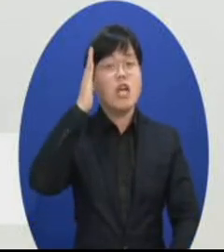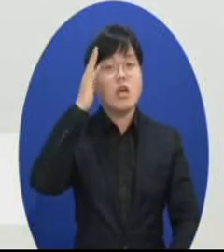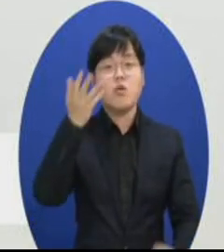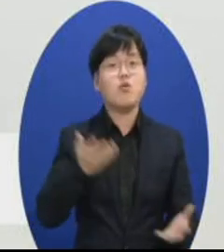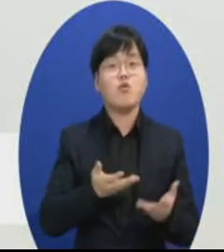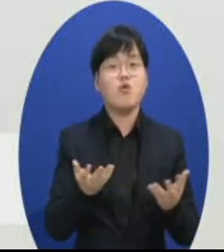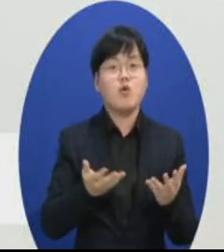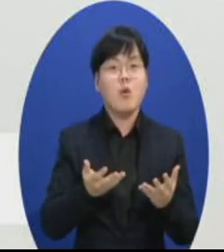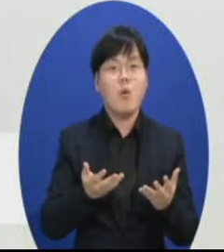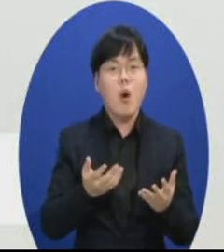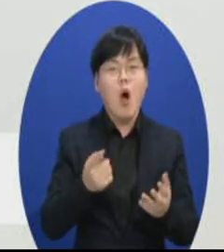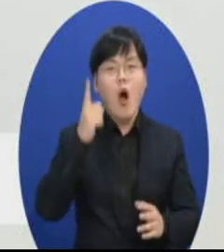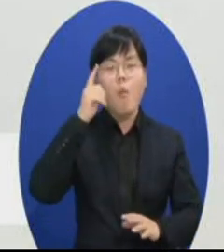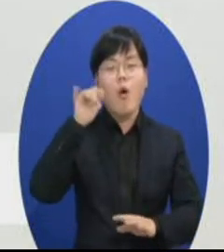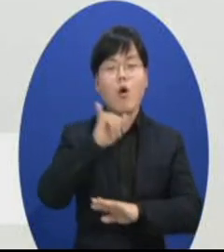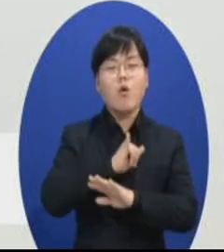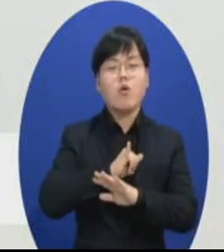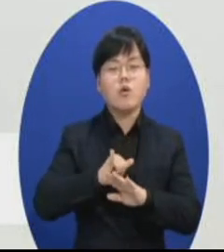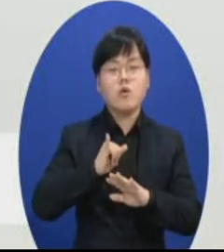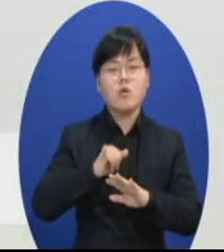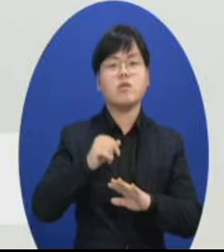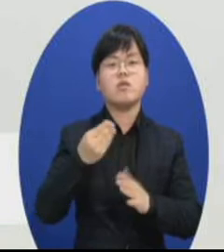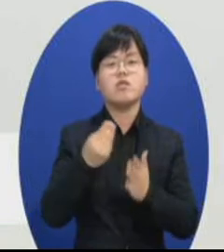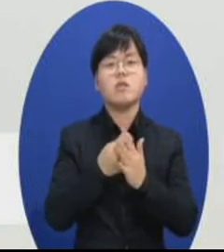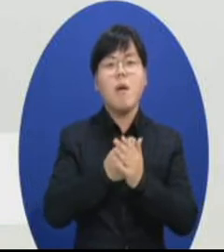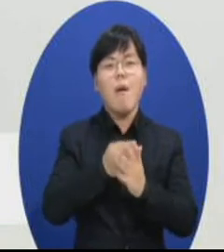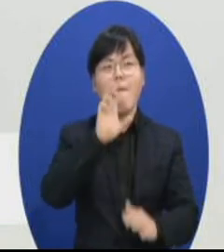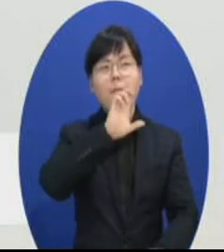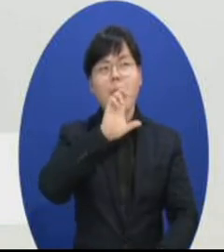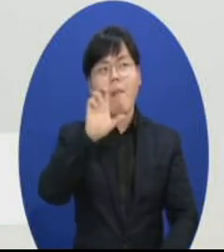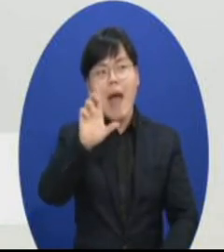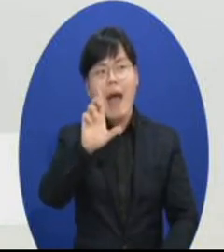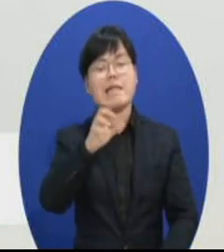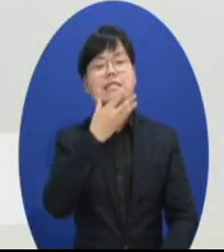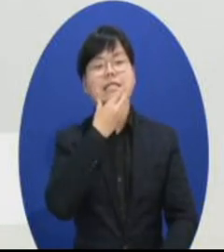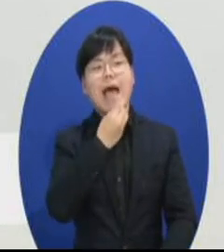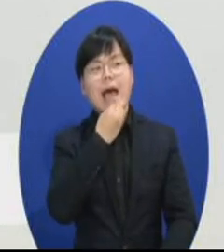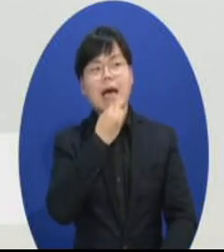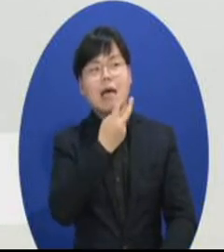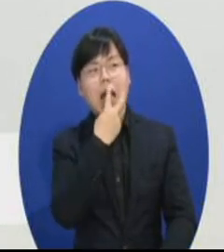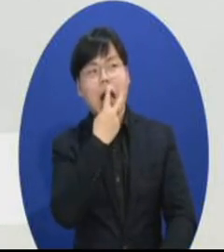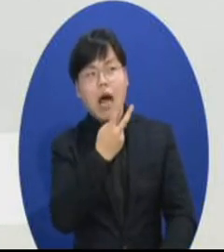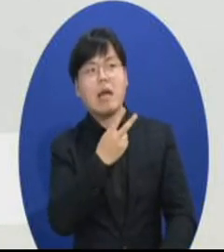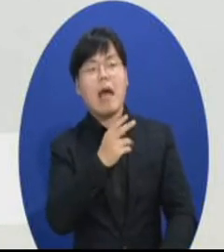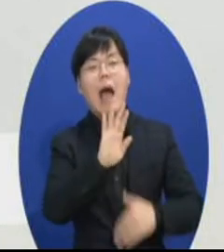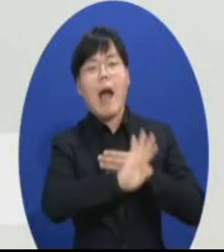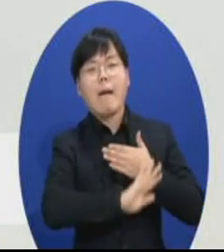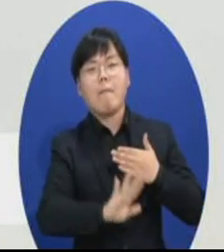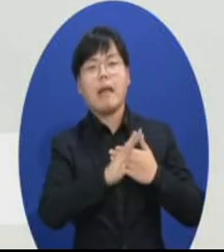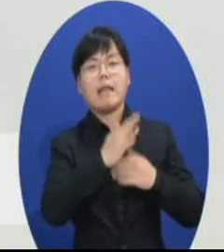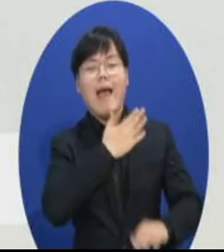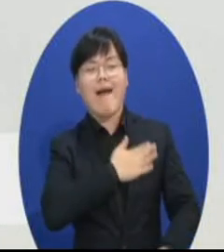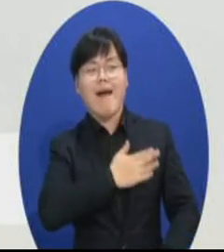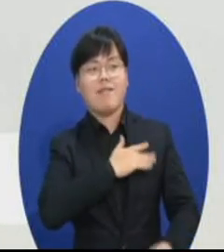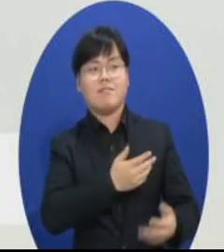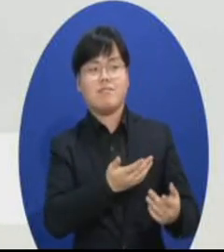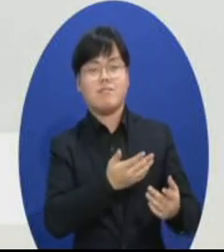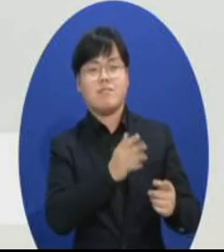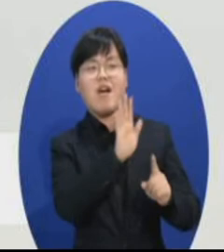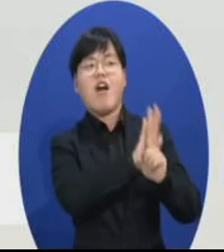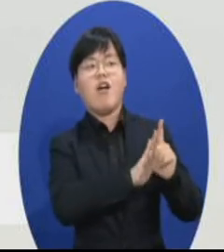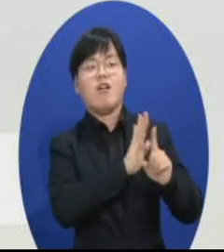ер нь ямар улс байгаль дэлхийг онгон тагшнаар нь авч үлч чадсан. Байгаль дэлхийг яваж хайрлж хамгаалж байгаа улс